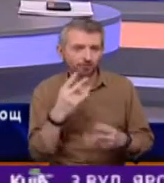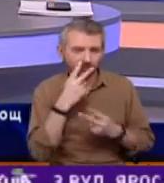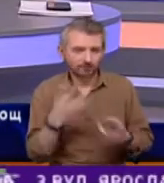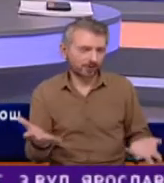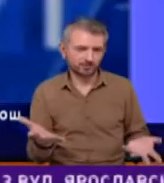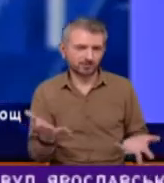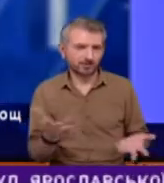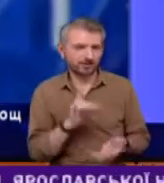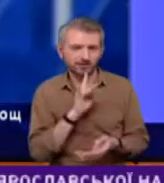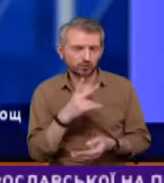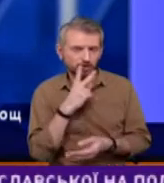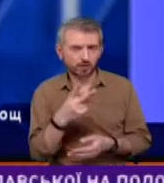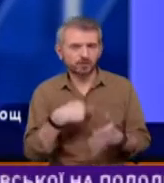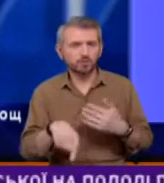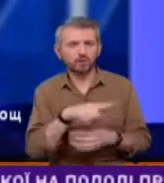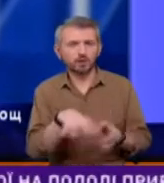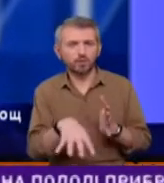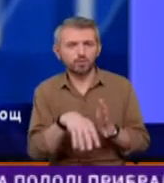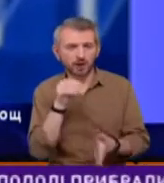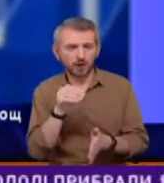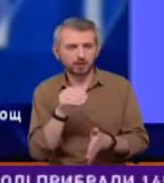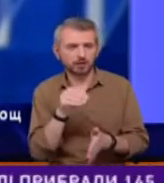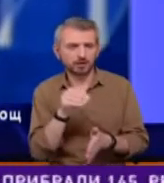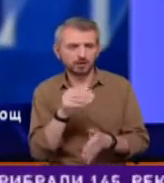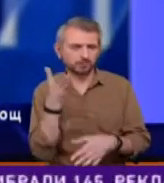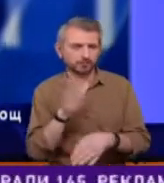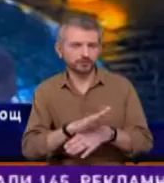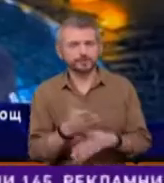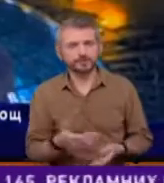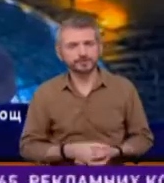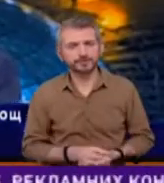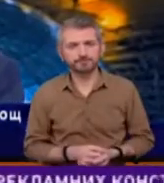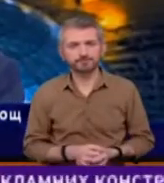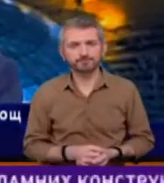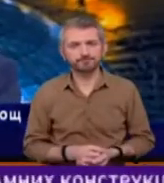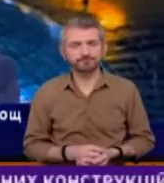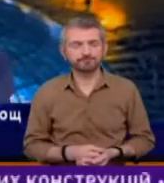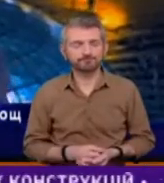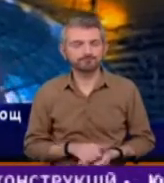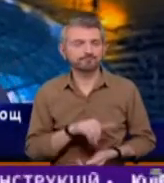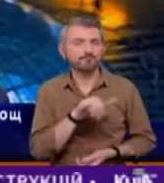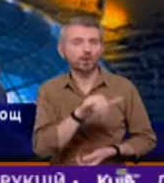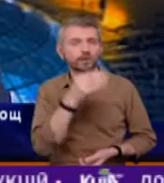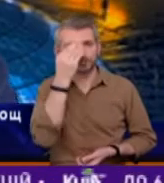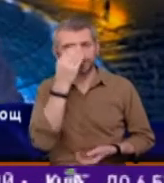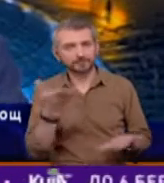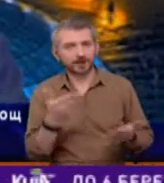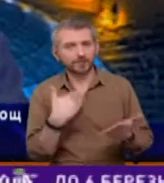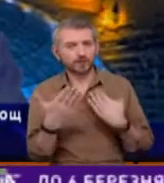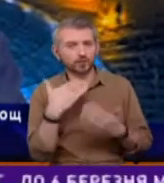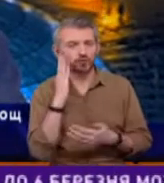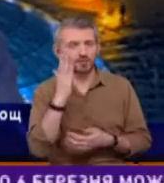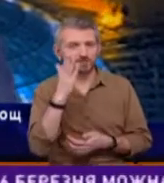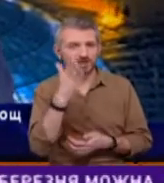бачила. І не буде бачити, бо вони обирають приказним тоном. Пане Романе, а у вас яка думка відносно